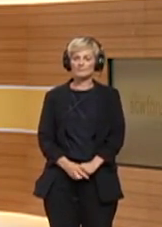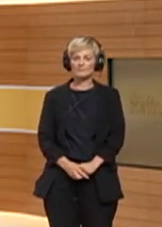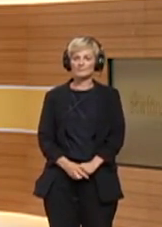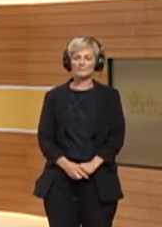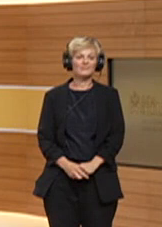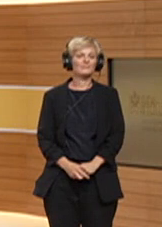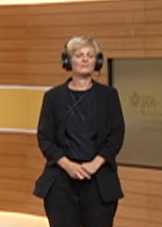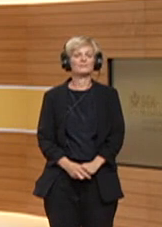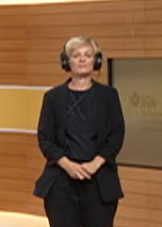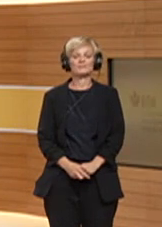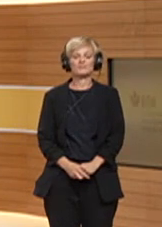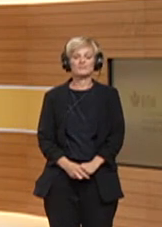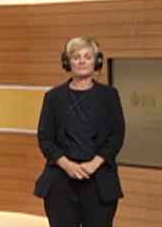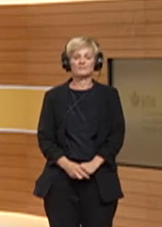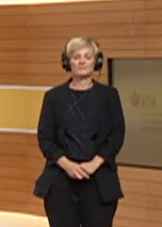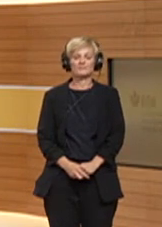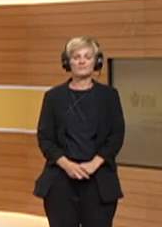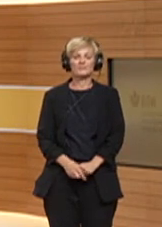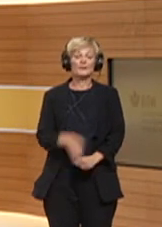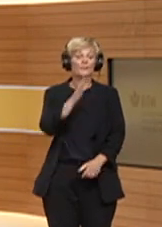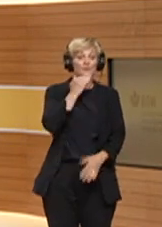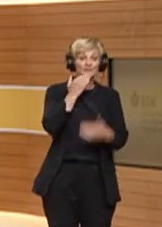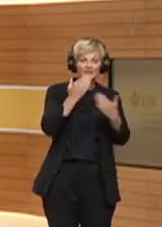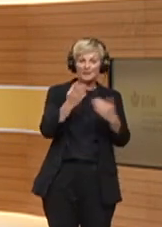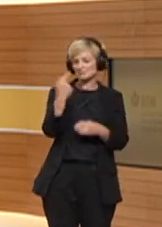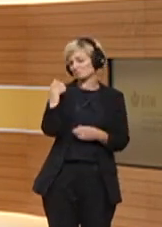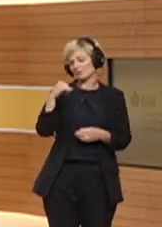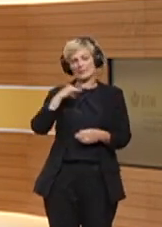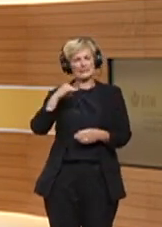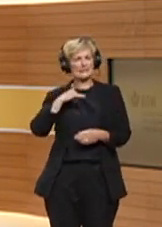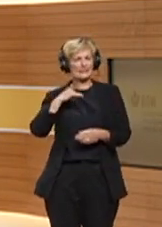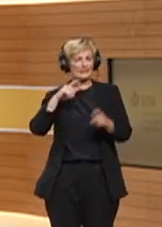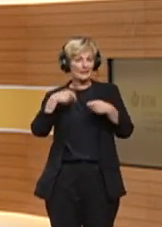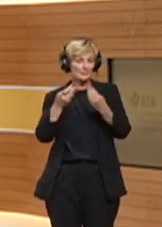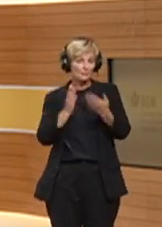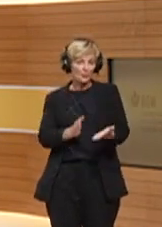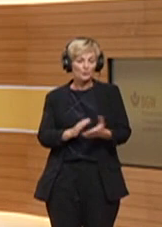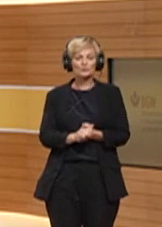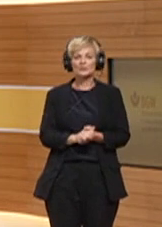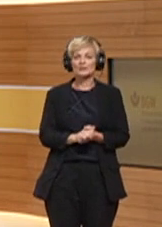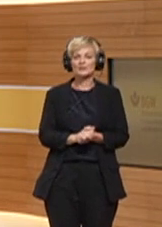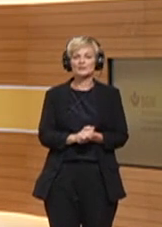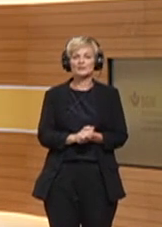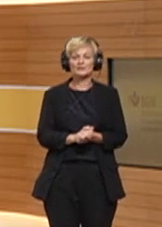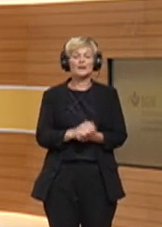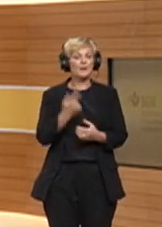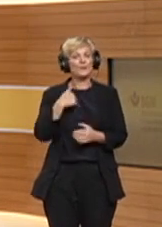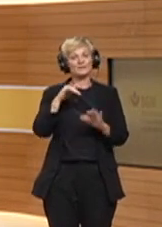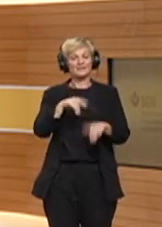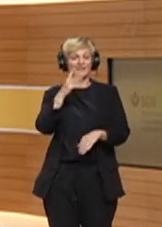Vielen Dank für die interessanten Erkenntnisse aus dem Projekt. Ich möchte gerne eine Frage hinzufügen.